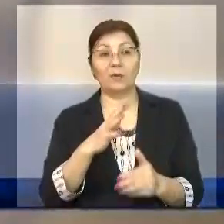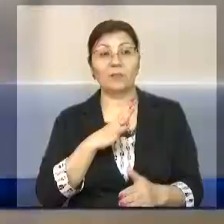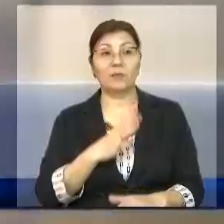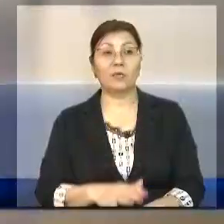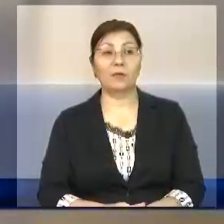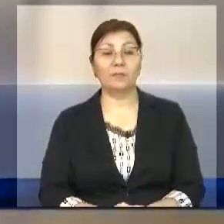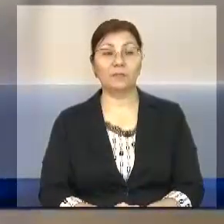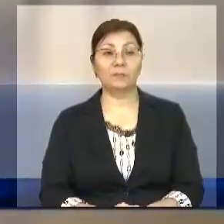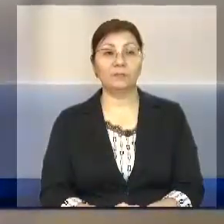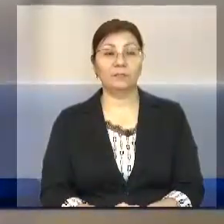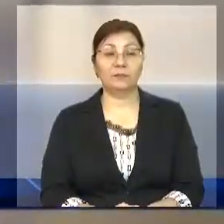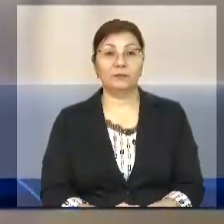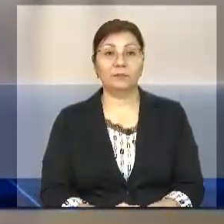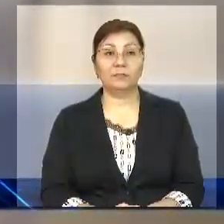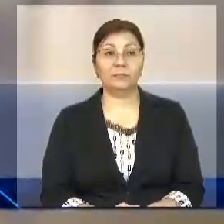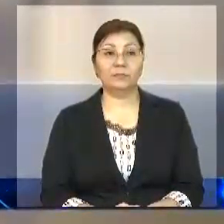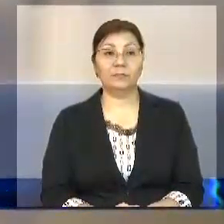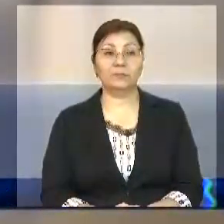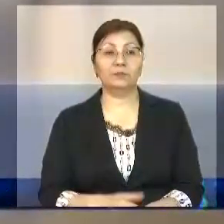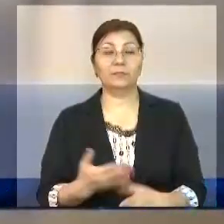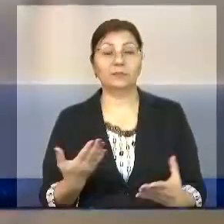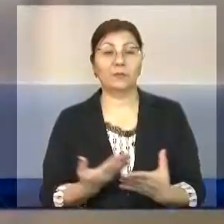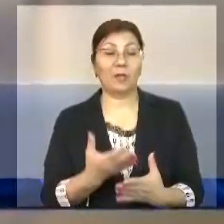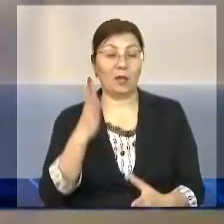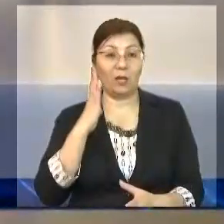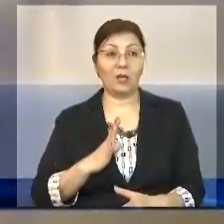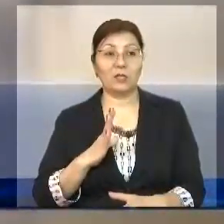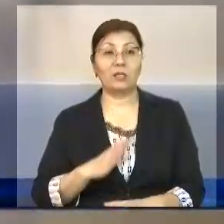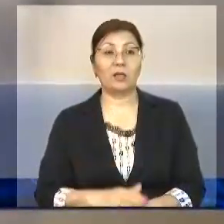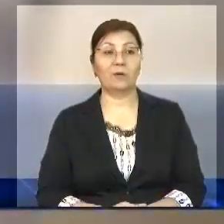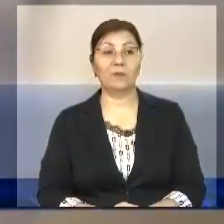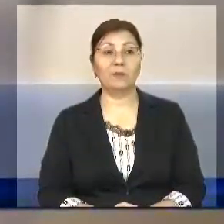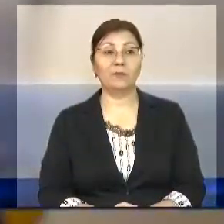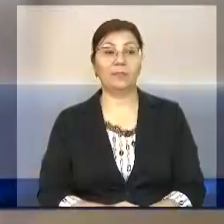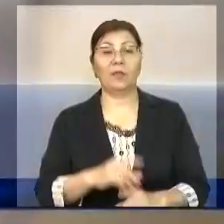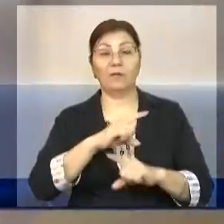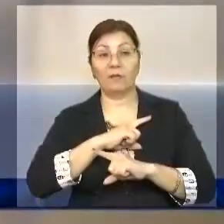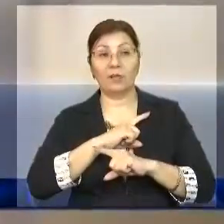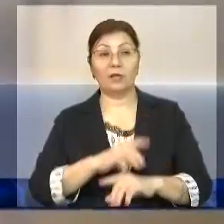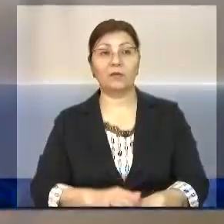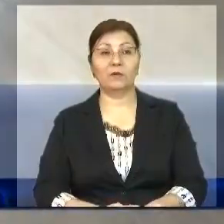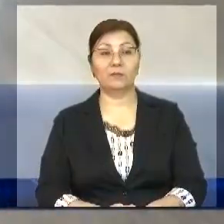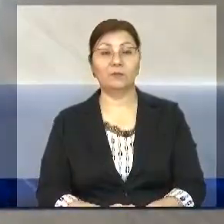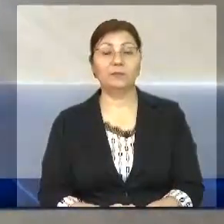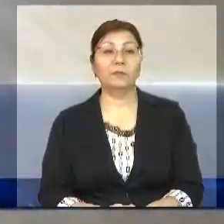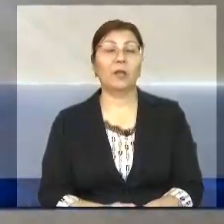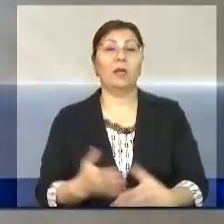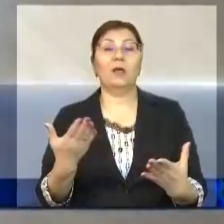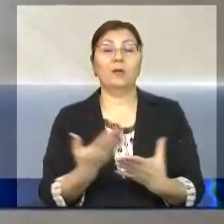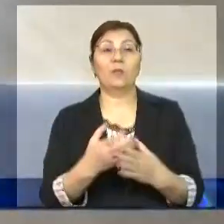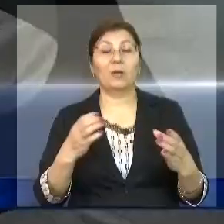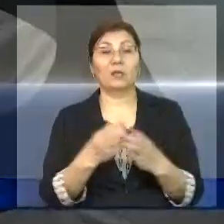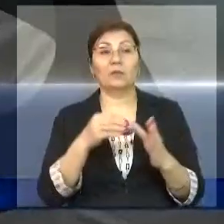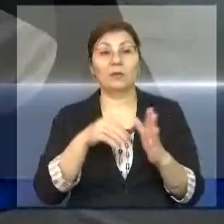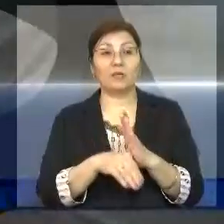выиграет поэтому От любой команды мо будет ожидать борьбы СР